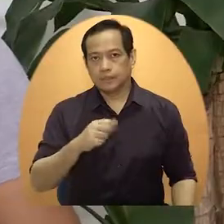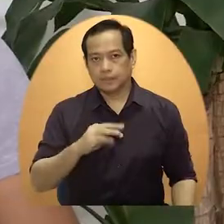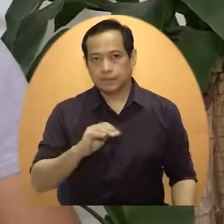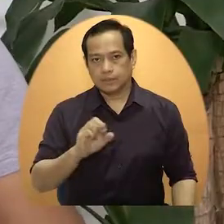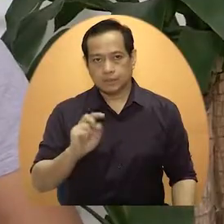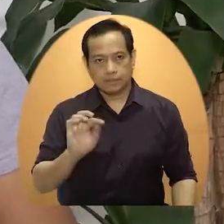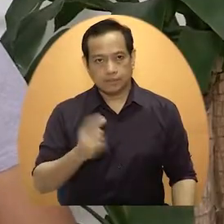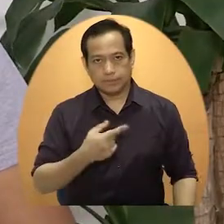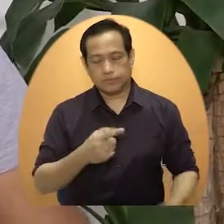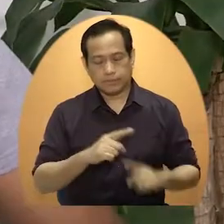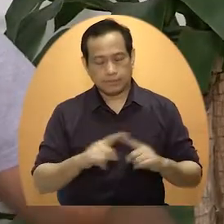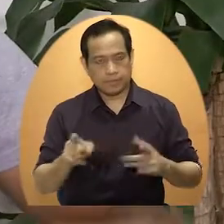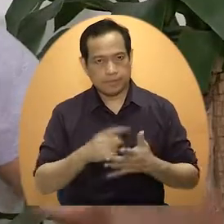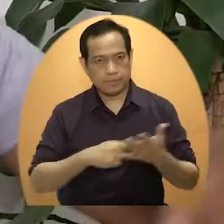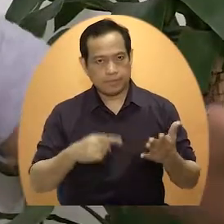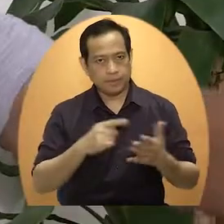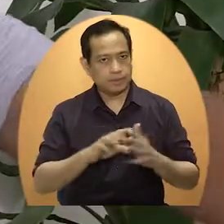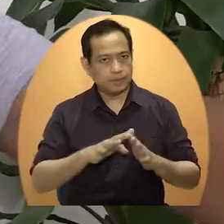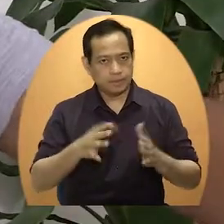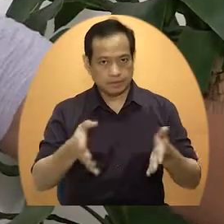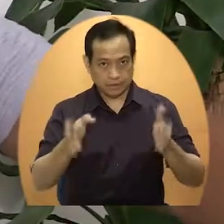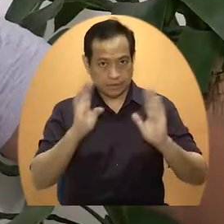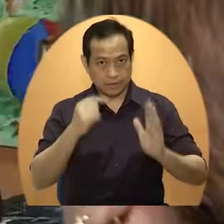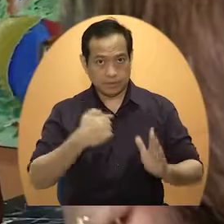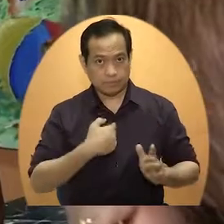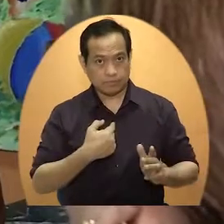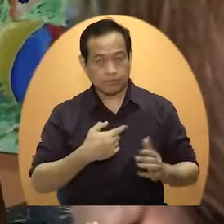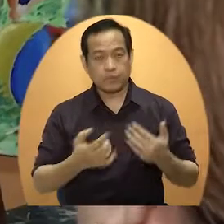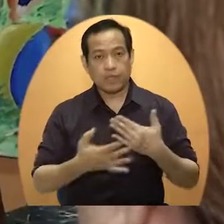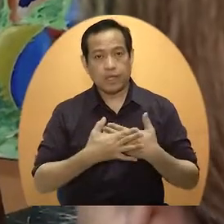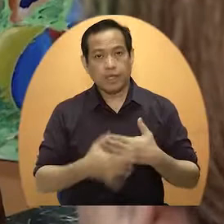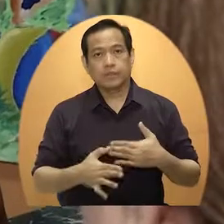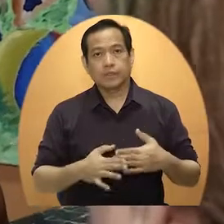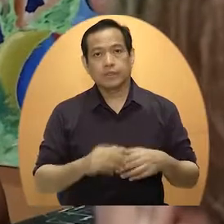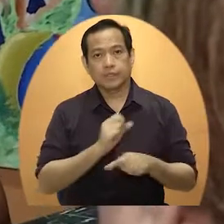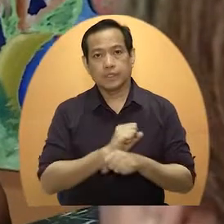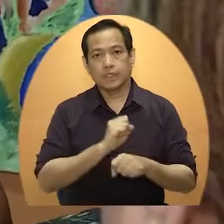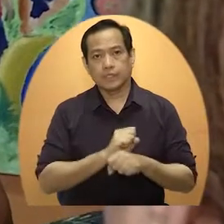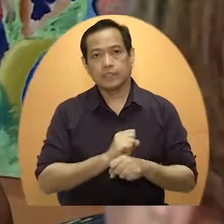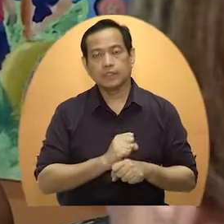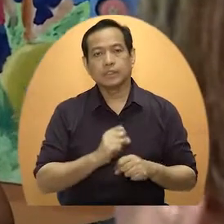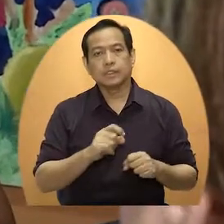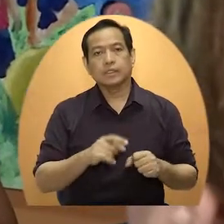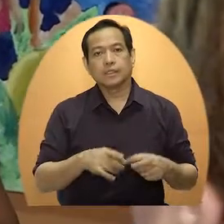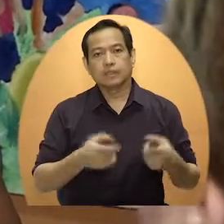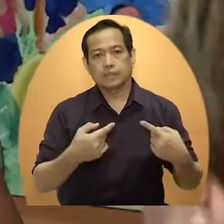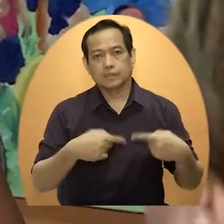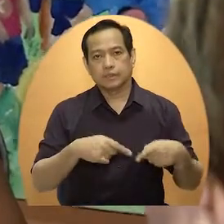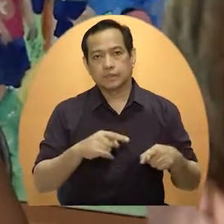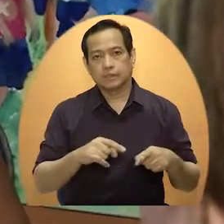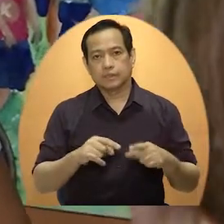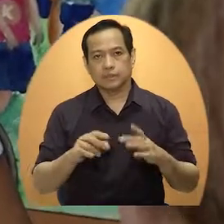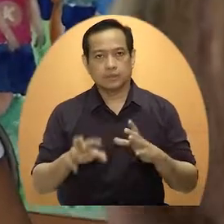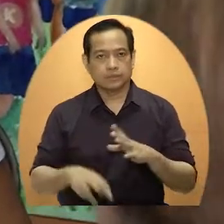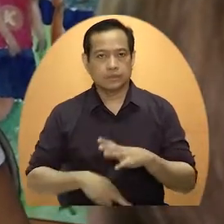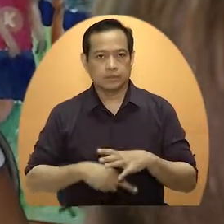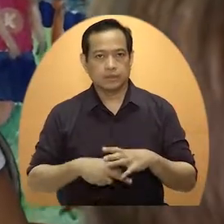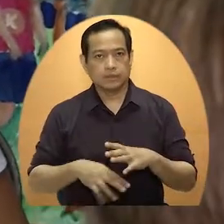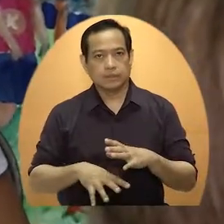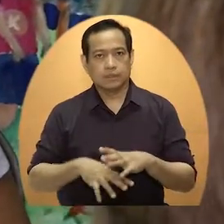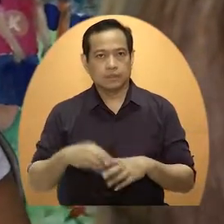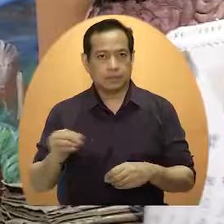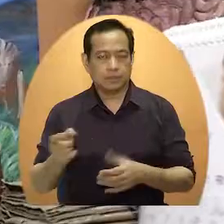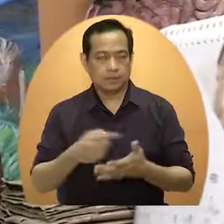di nakikinig sa akin. Pero yung pera ko, binibigay ko lahat. Matapos magpundar, kinailangang umalis ni Mang Inri sa kanyang